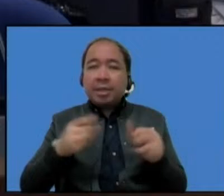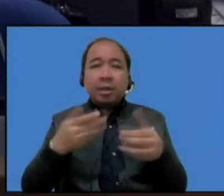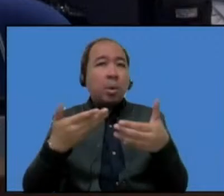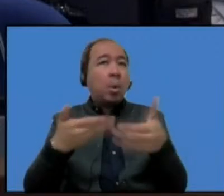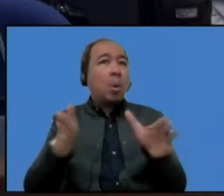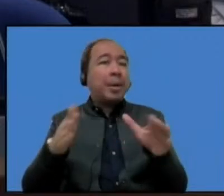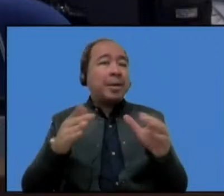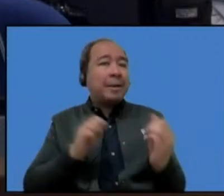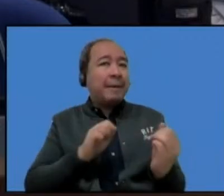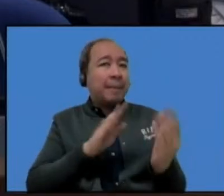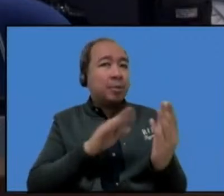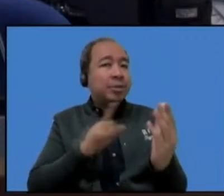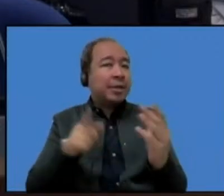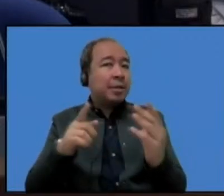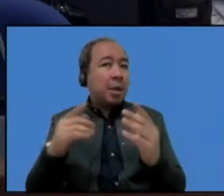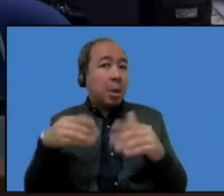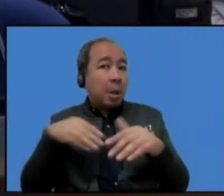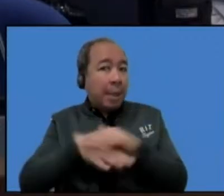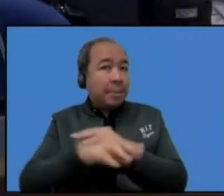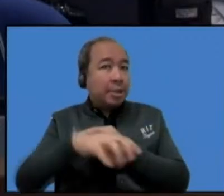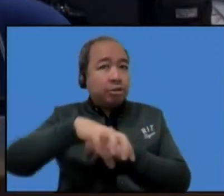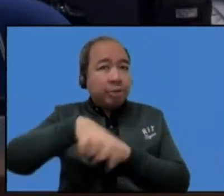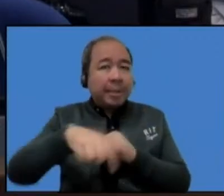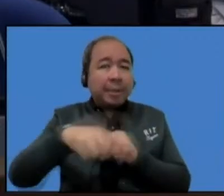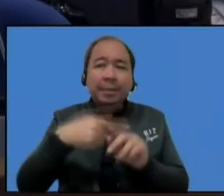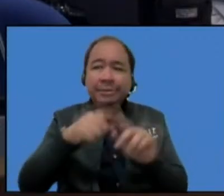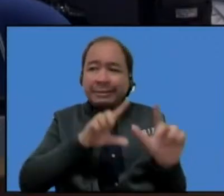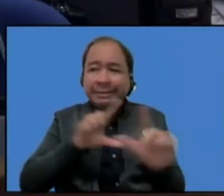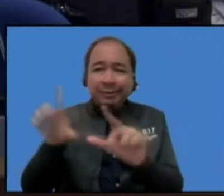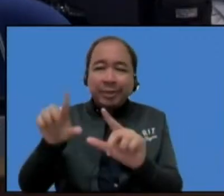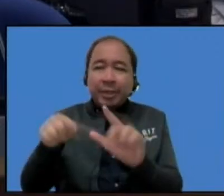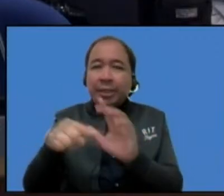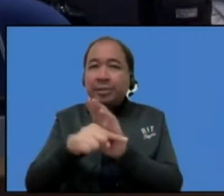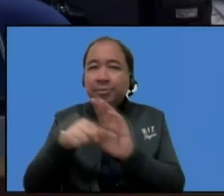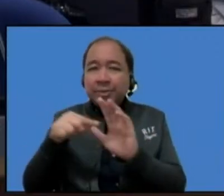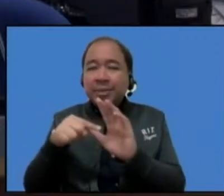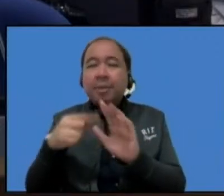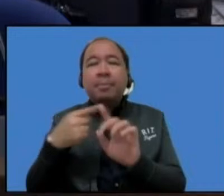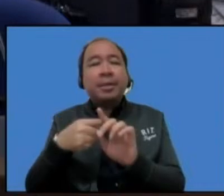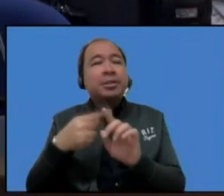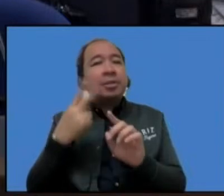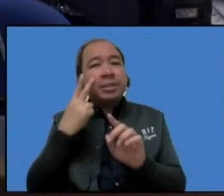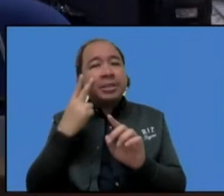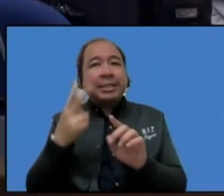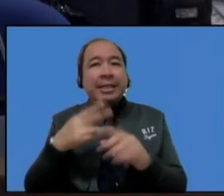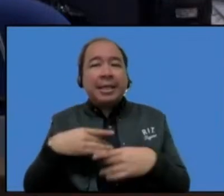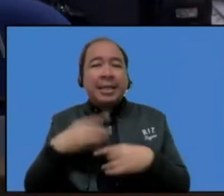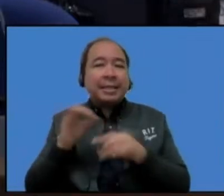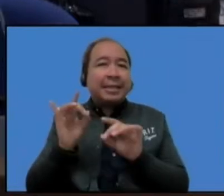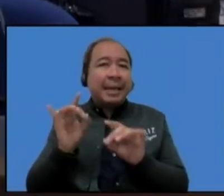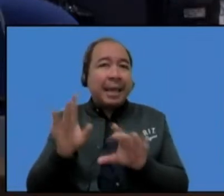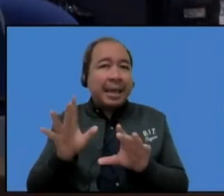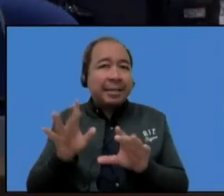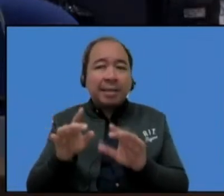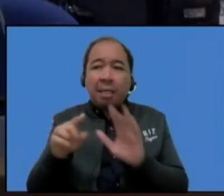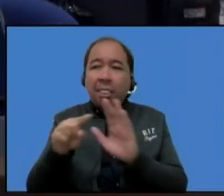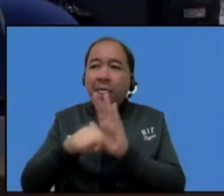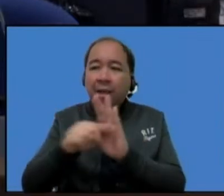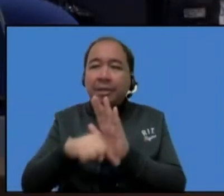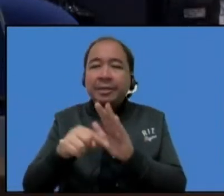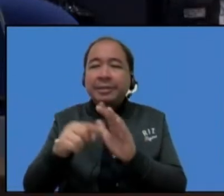打击歧视和仇恨言论。中国坚持走中国人权发展道路，坚